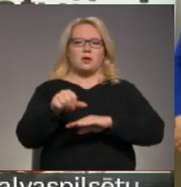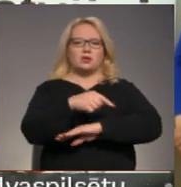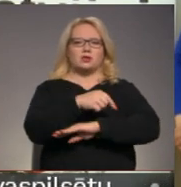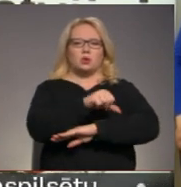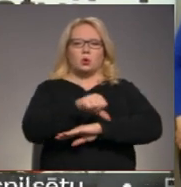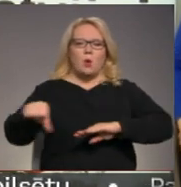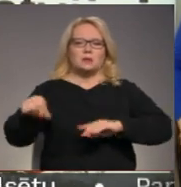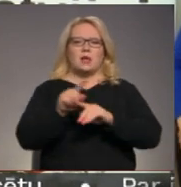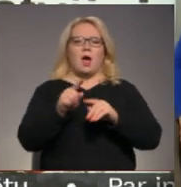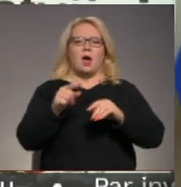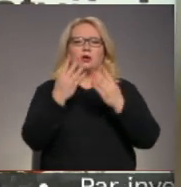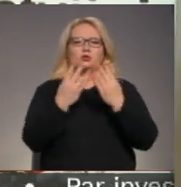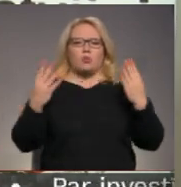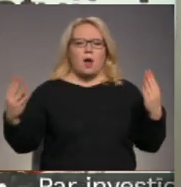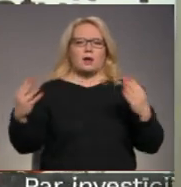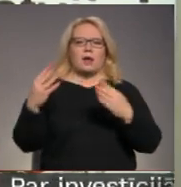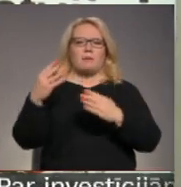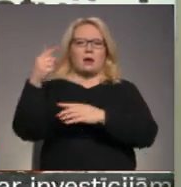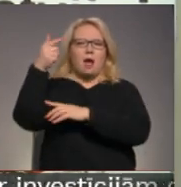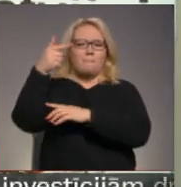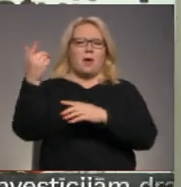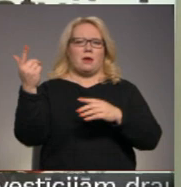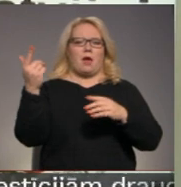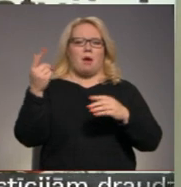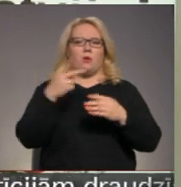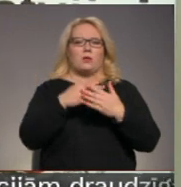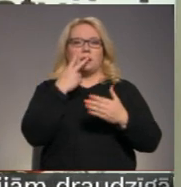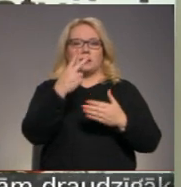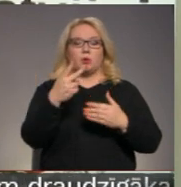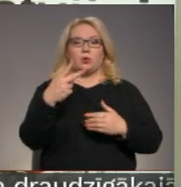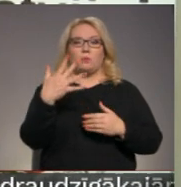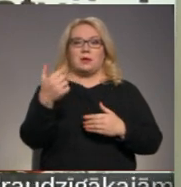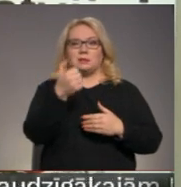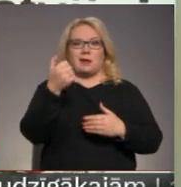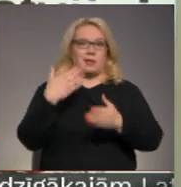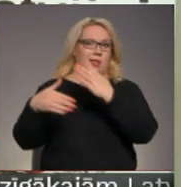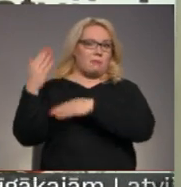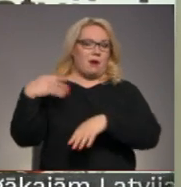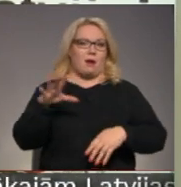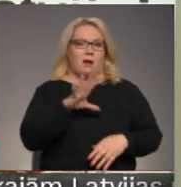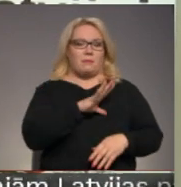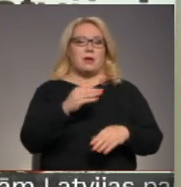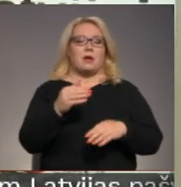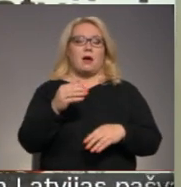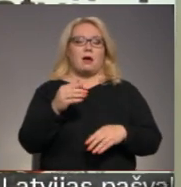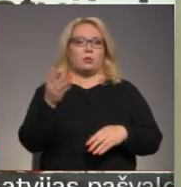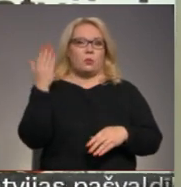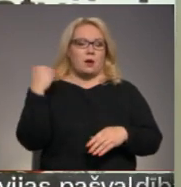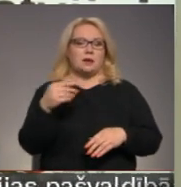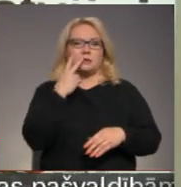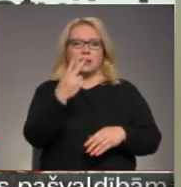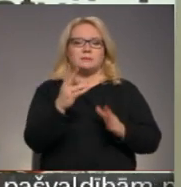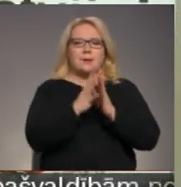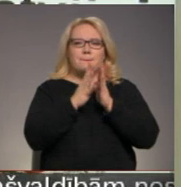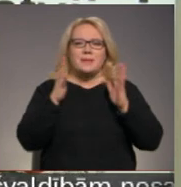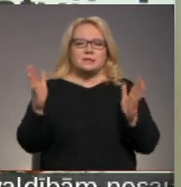žogiem, ar sensoriem, ar termokamerām, un atskatoties 25 gadus tālā vēsturē, kā tas ir bijis kopš tiem laikiem, redzam, cik